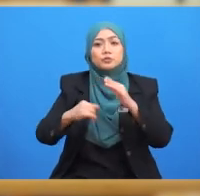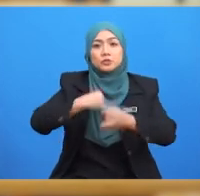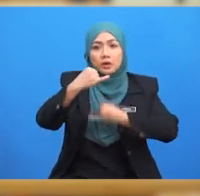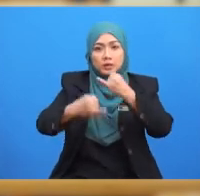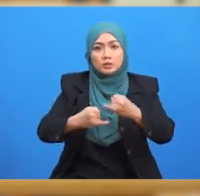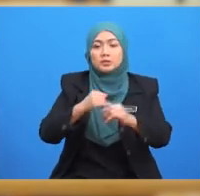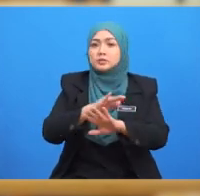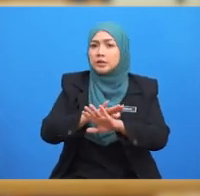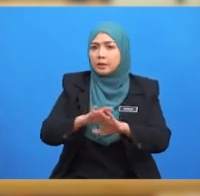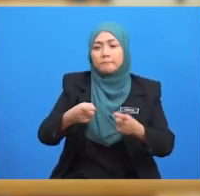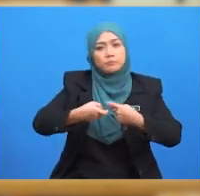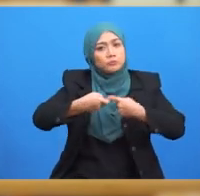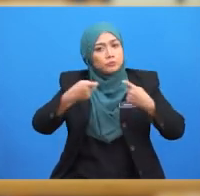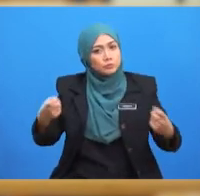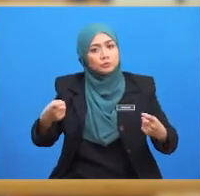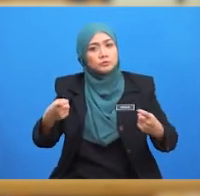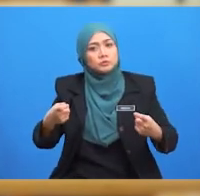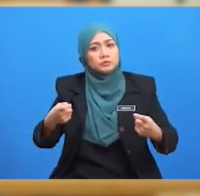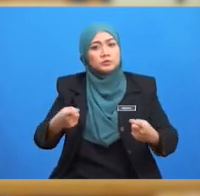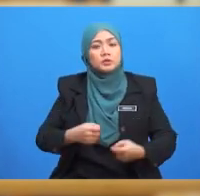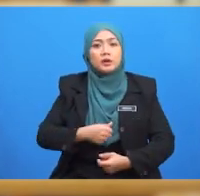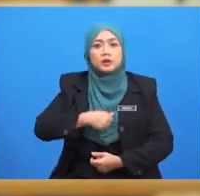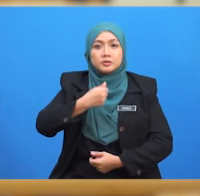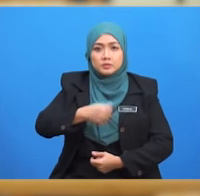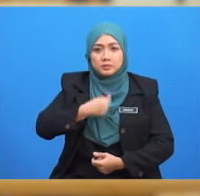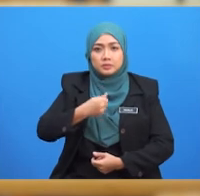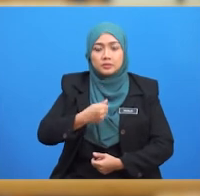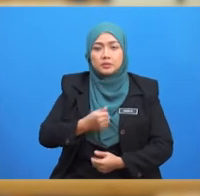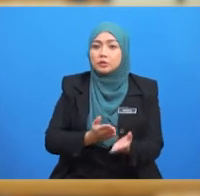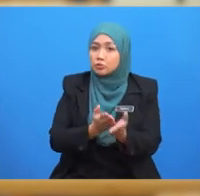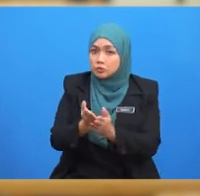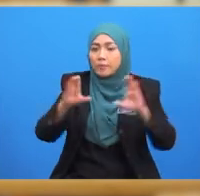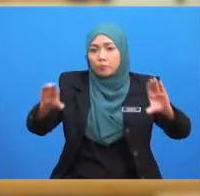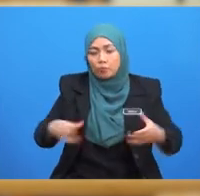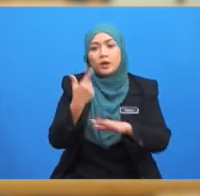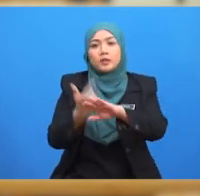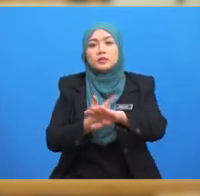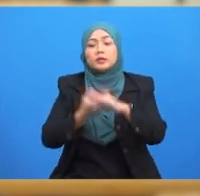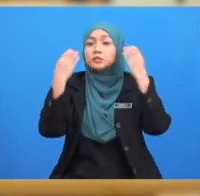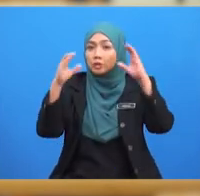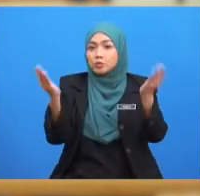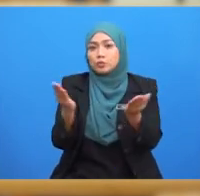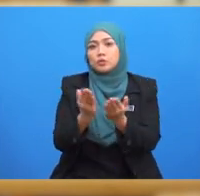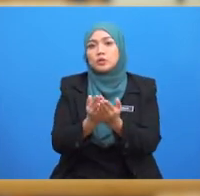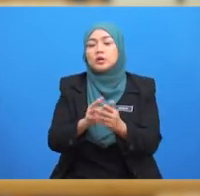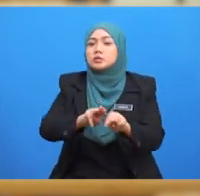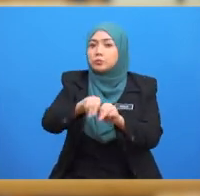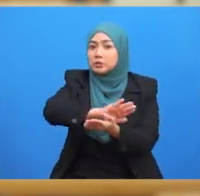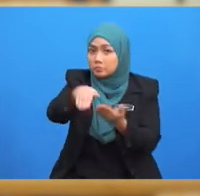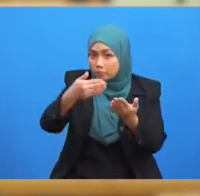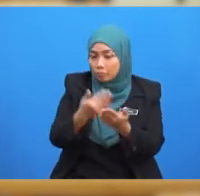Jangan putus asa dan ruskin membuat latihan segoe doakan semoga